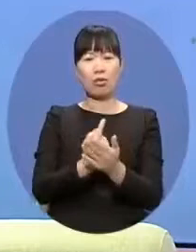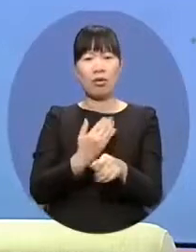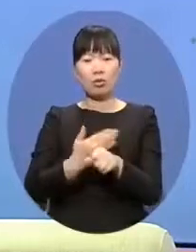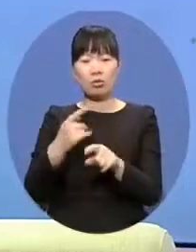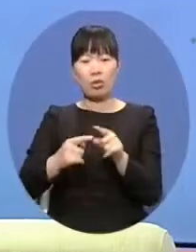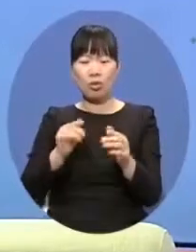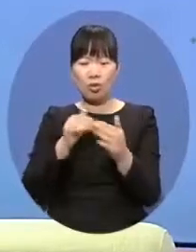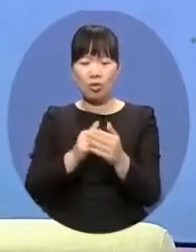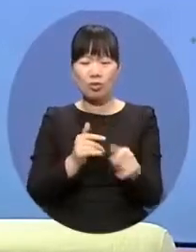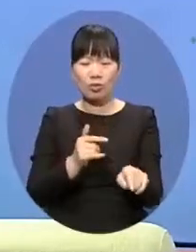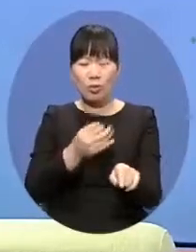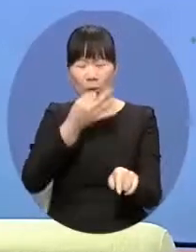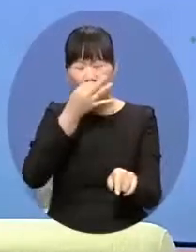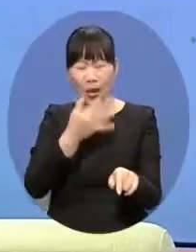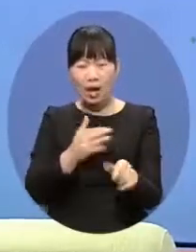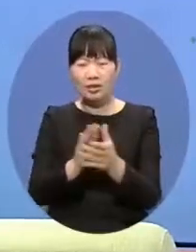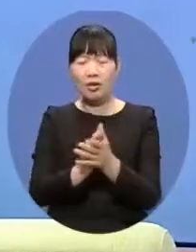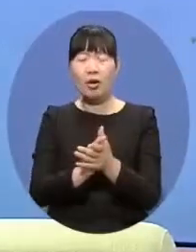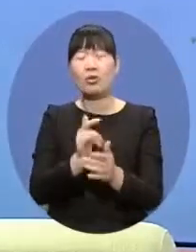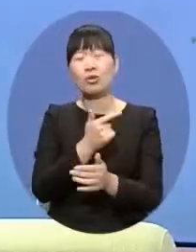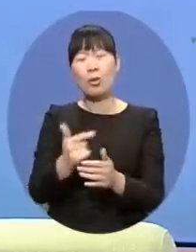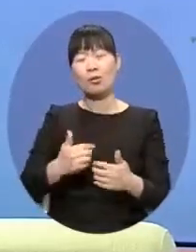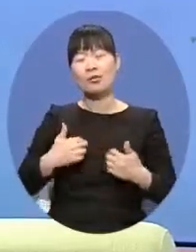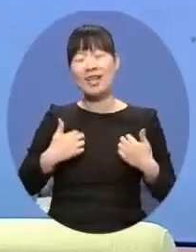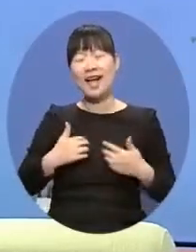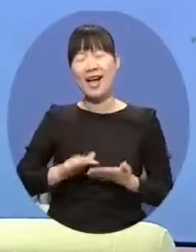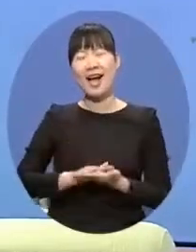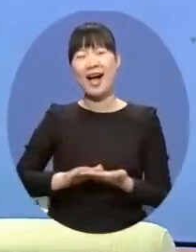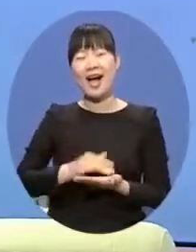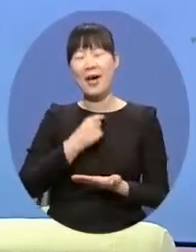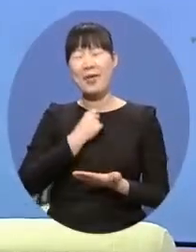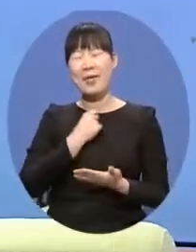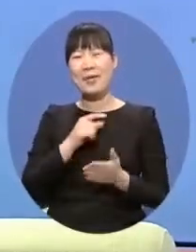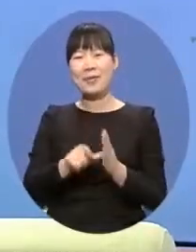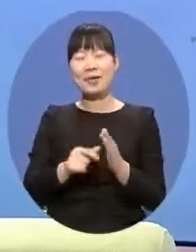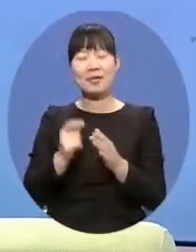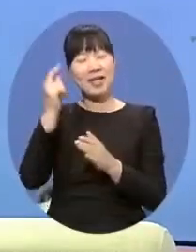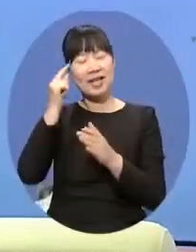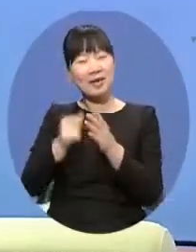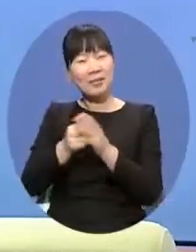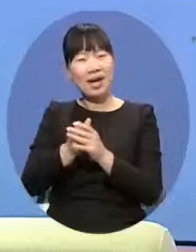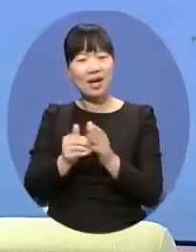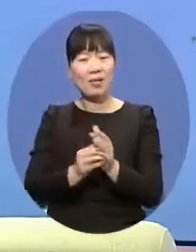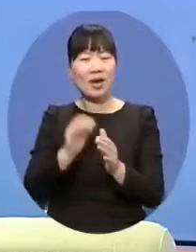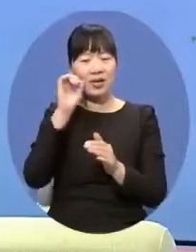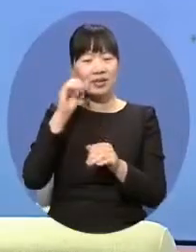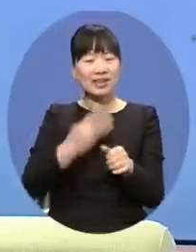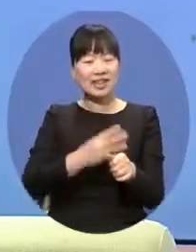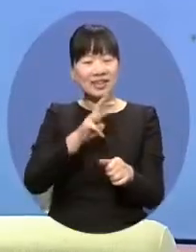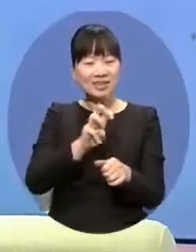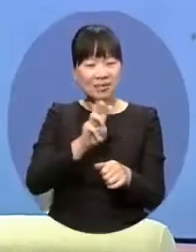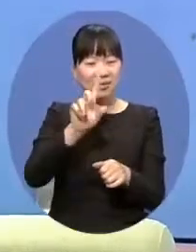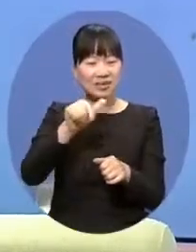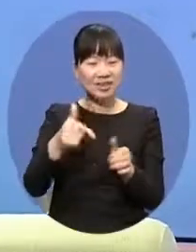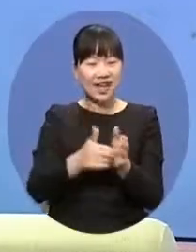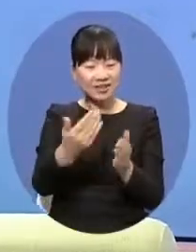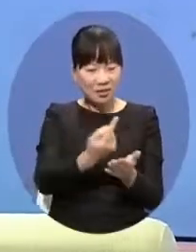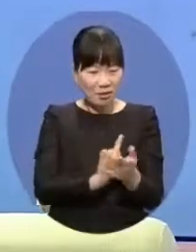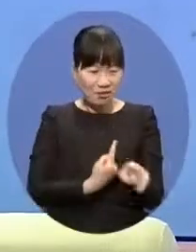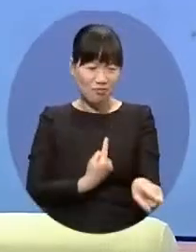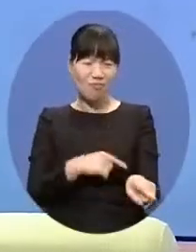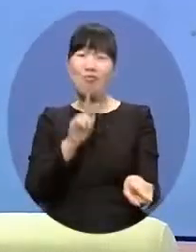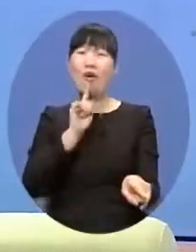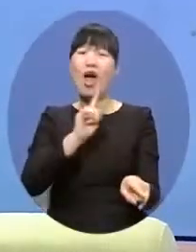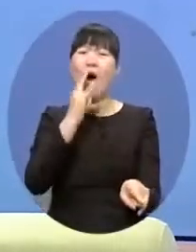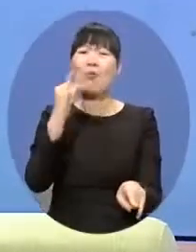가니까 너무 싫은 거야. 친구들이 너무 재밌는 거예요. 그쵸. 그래서 그 다음에는 그러면 꾀를 내서 그래 새벽 3시 반까지 올게. 그러면 그게 뭐야 엄마 그게